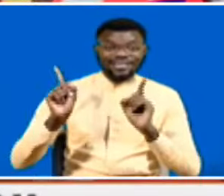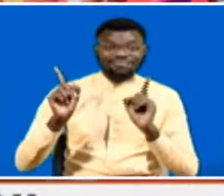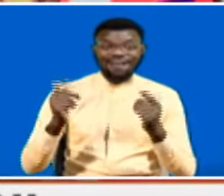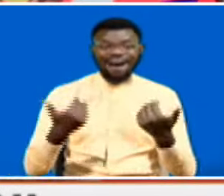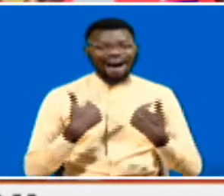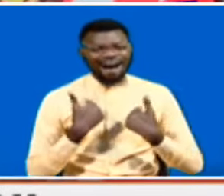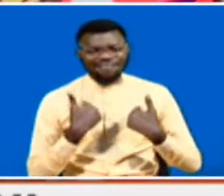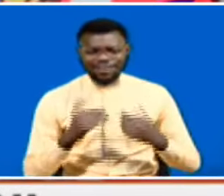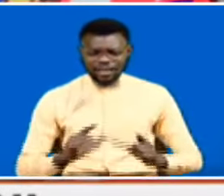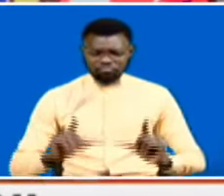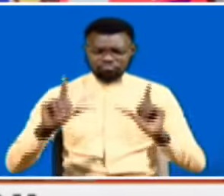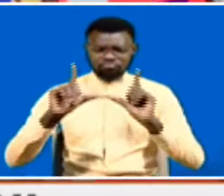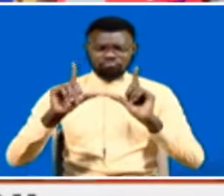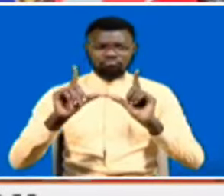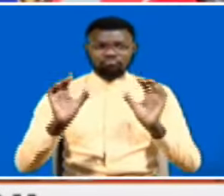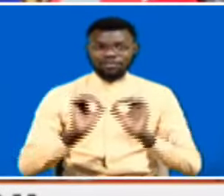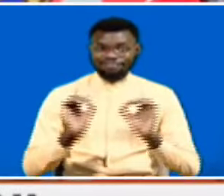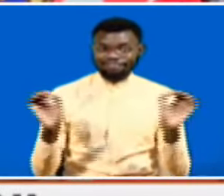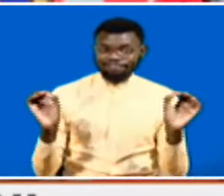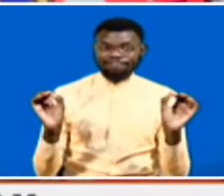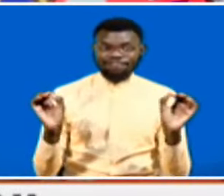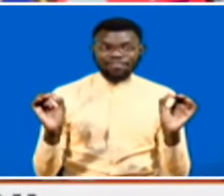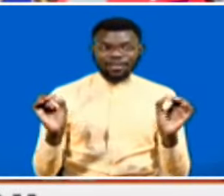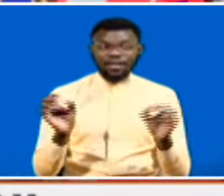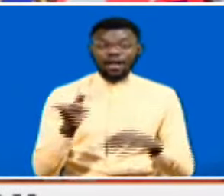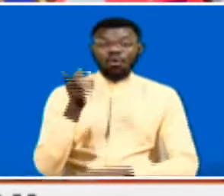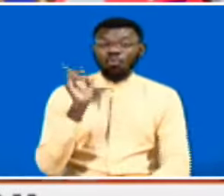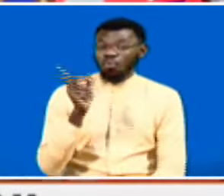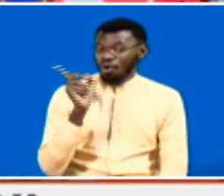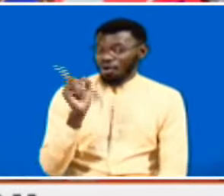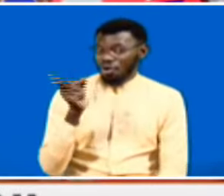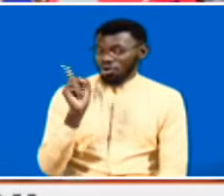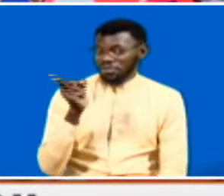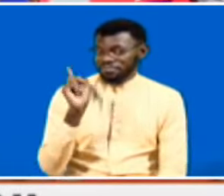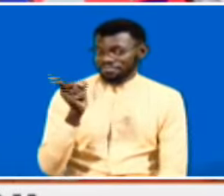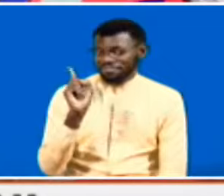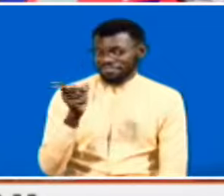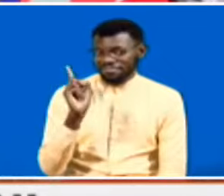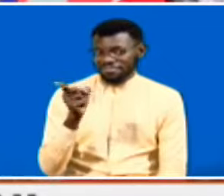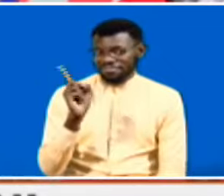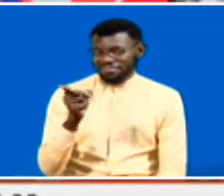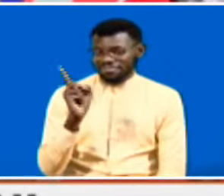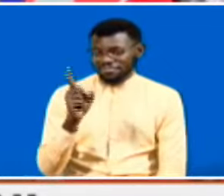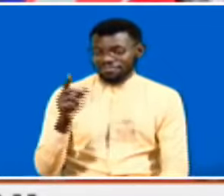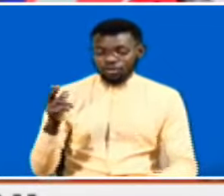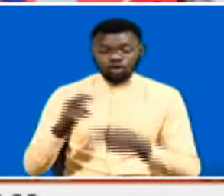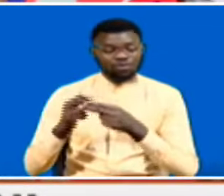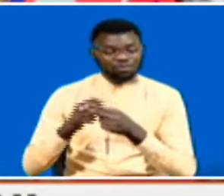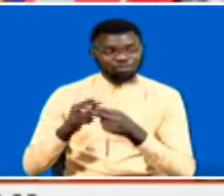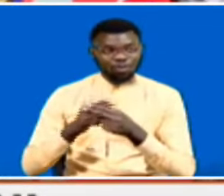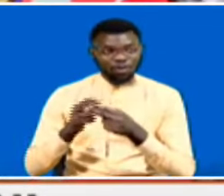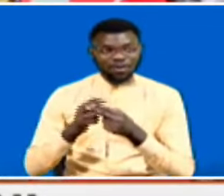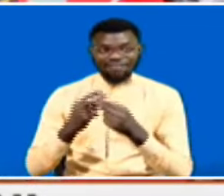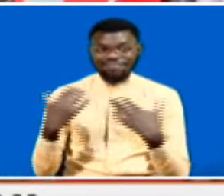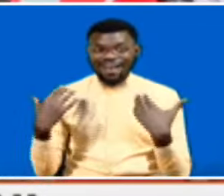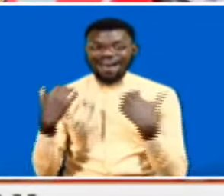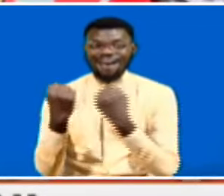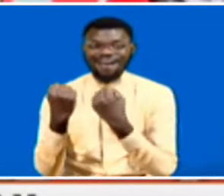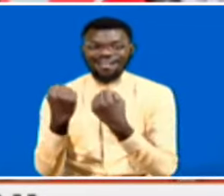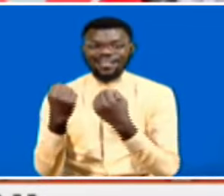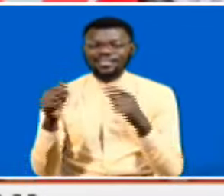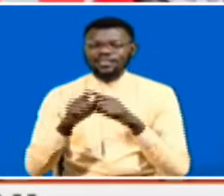statutory document ya kutumia barabara, tunakuonya ya kwamba chuma chako kiko motoni na wewe